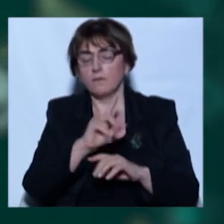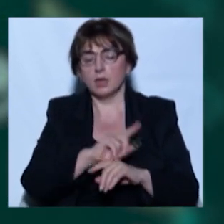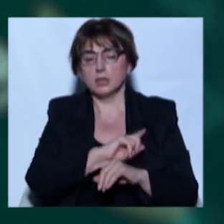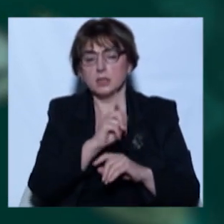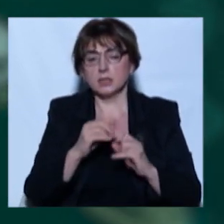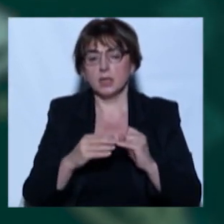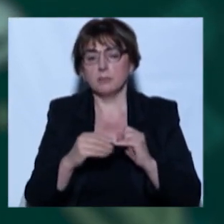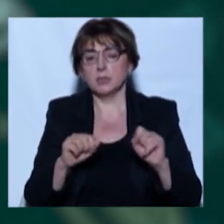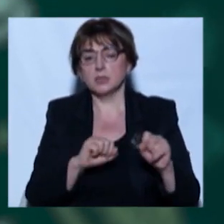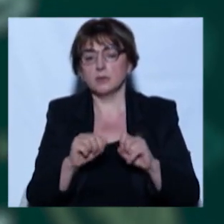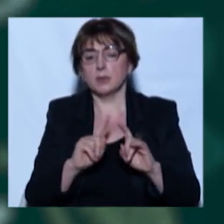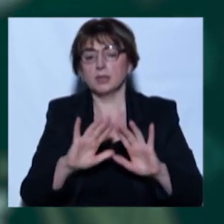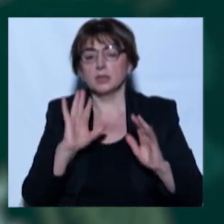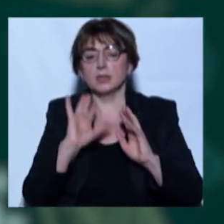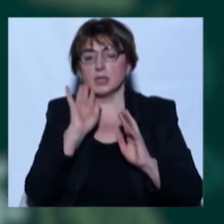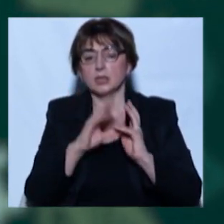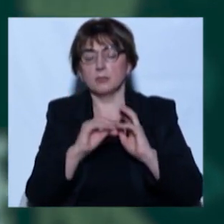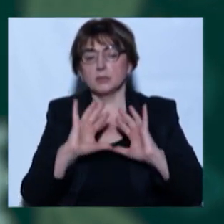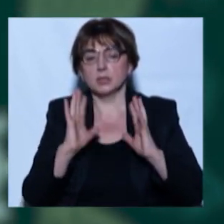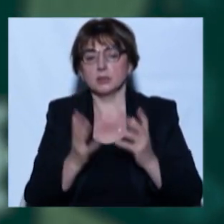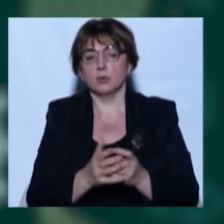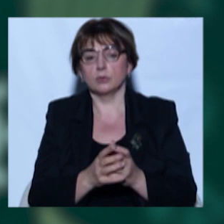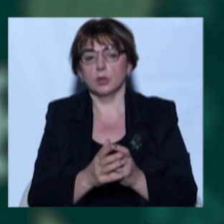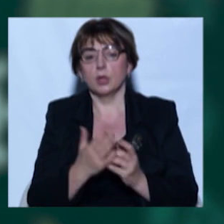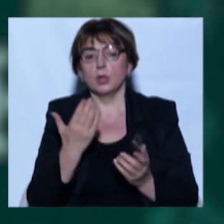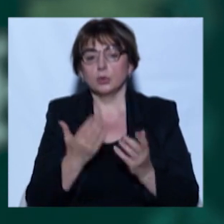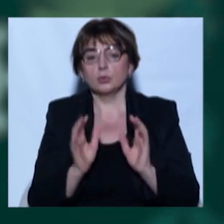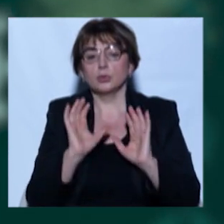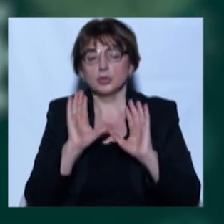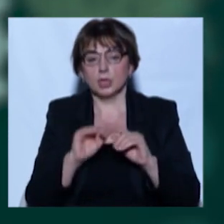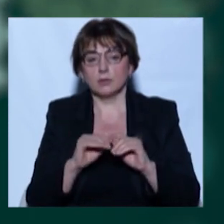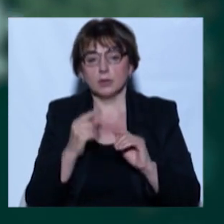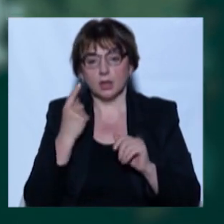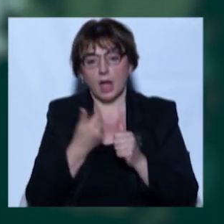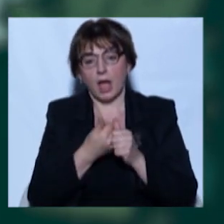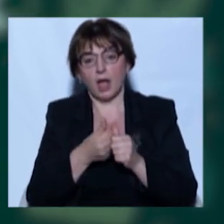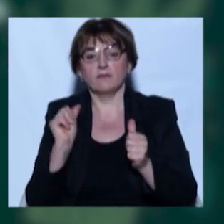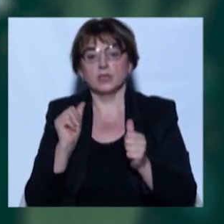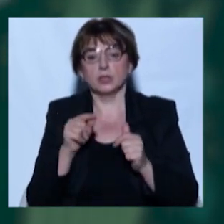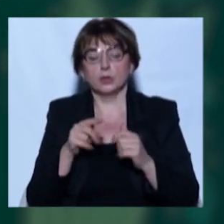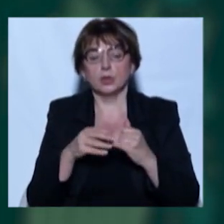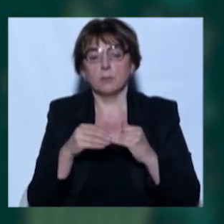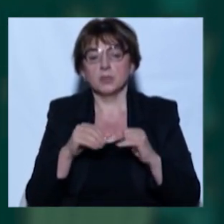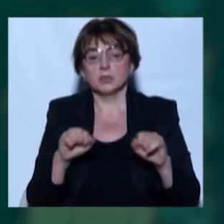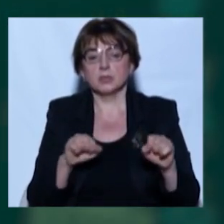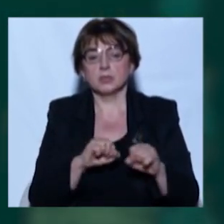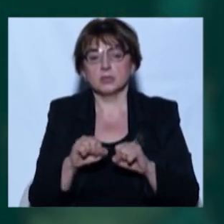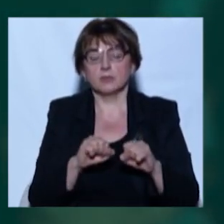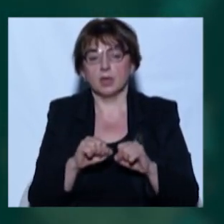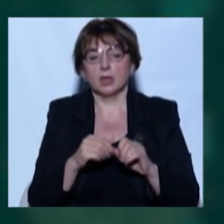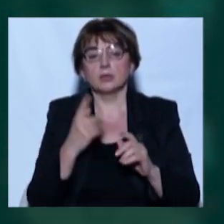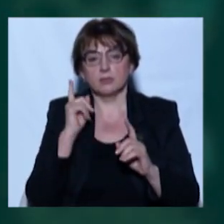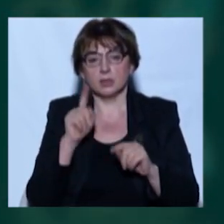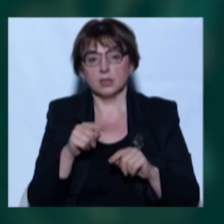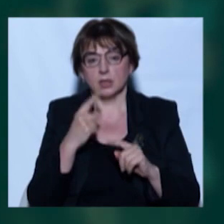მიწისძვრები, რაც დედამიწაზე მოხდა? თუ შეგვიძლია როგორმე თავიდან ავიცილოთ მიწისძვრა? თქვენ